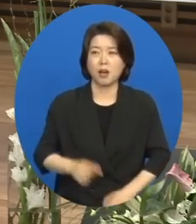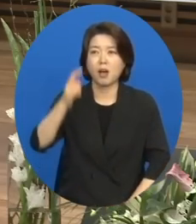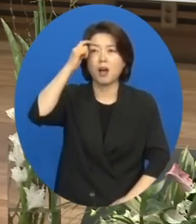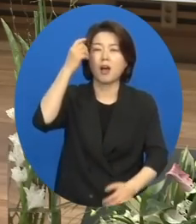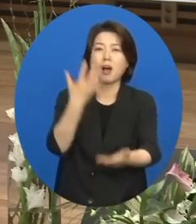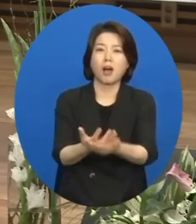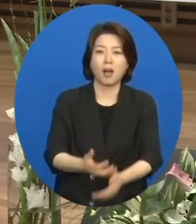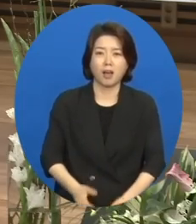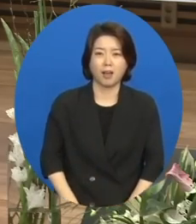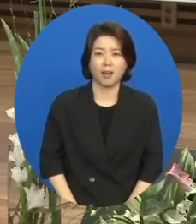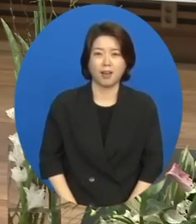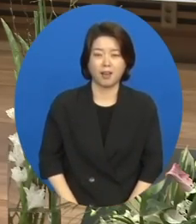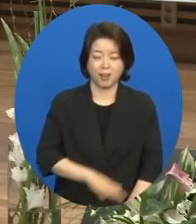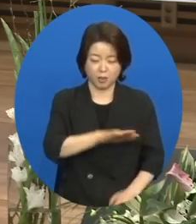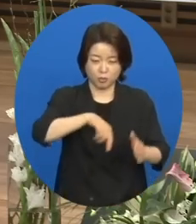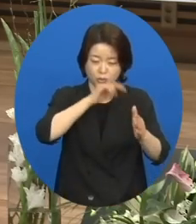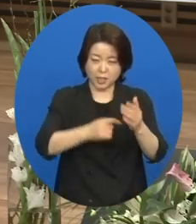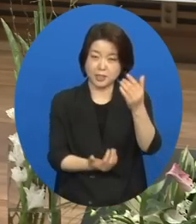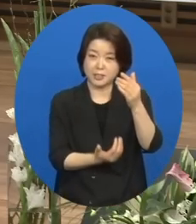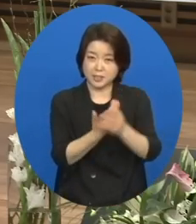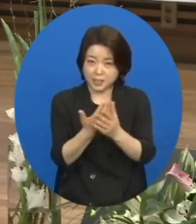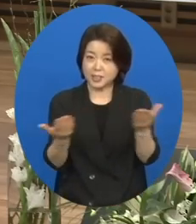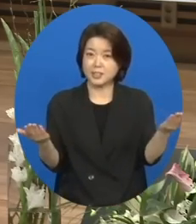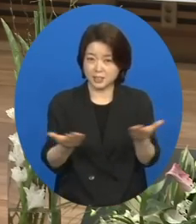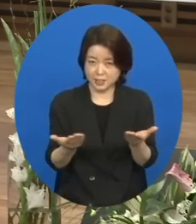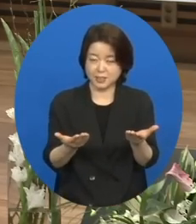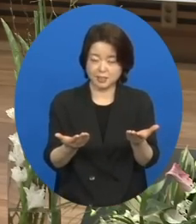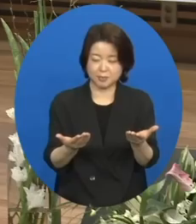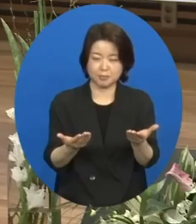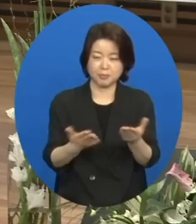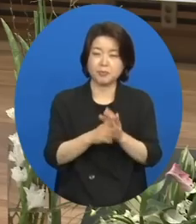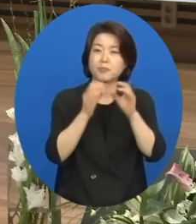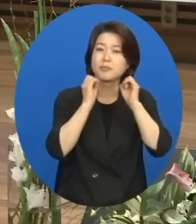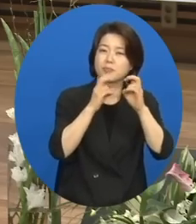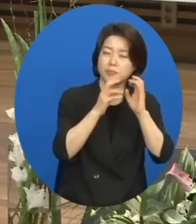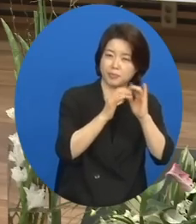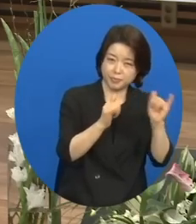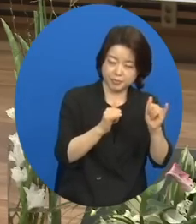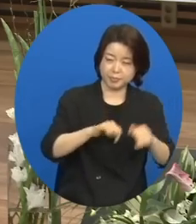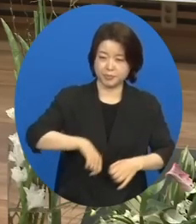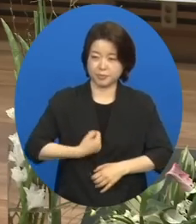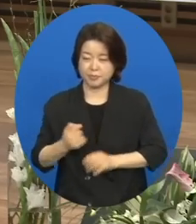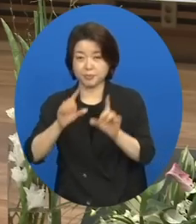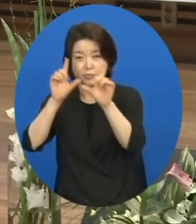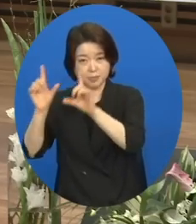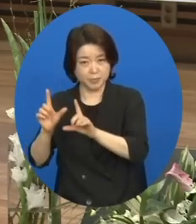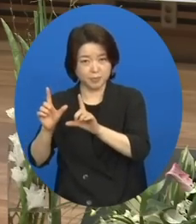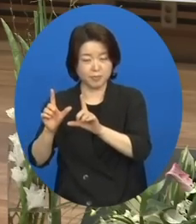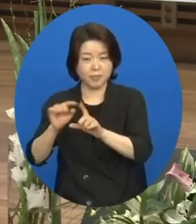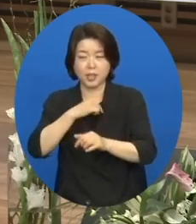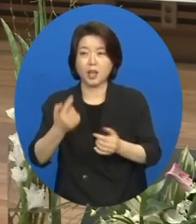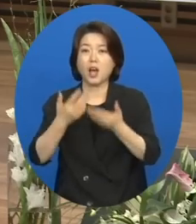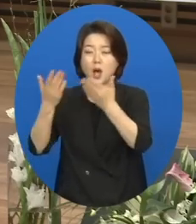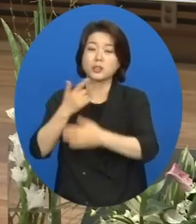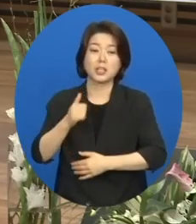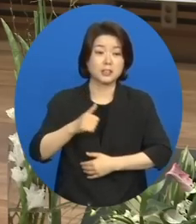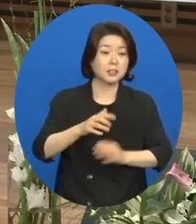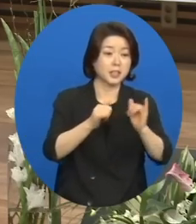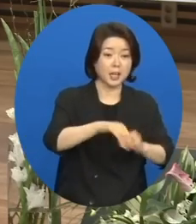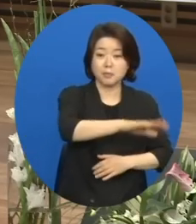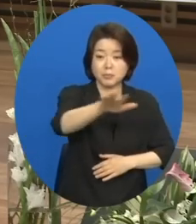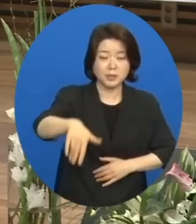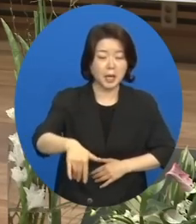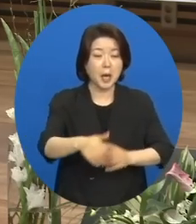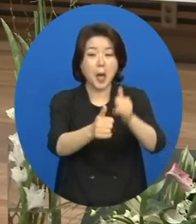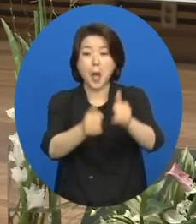충격이었어요. 그래서 저희 안에 일어났던 일을 선교사들과 그리고 자신들의 삶에 헌신했다고 하는 분들에게